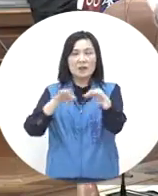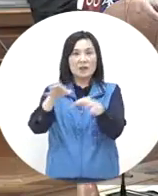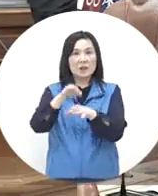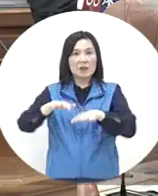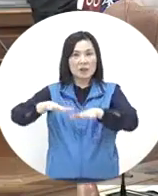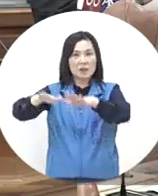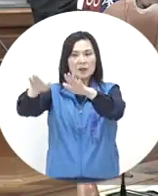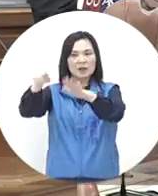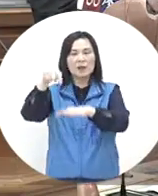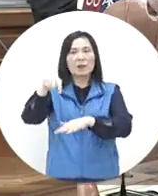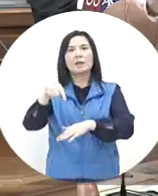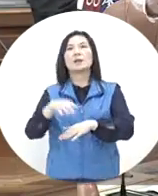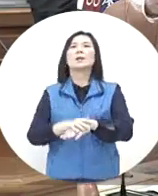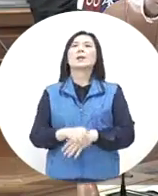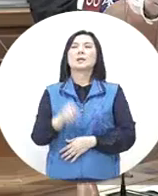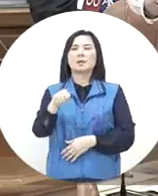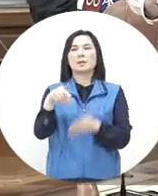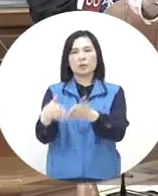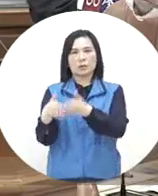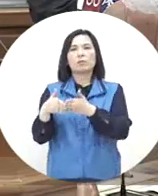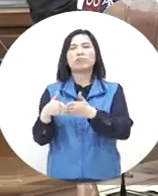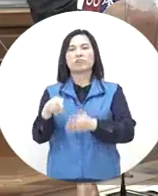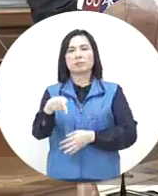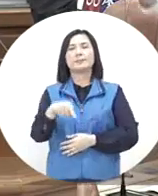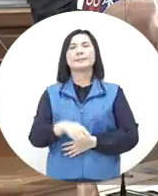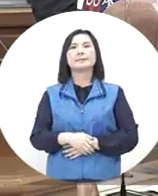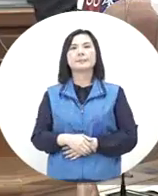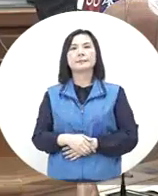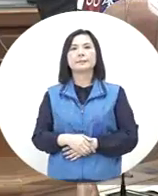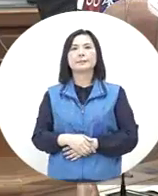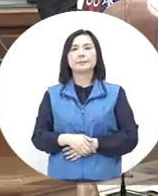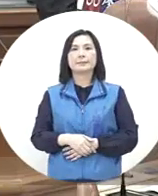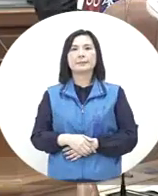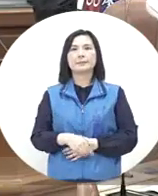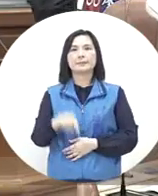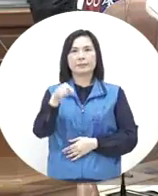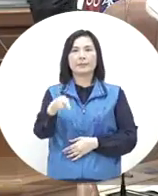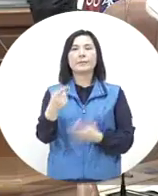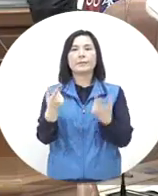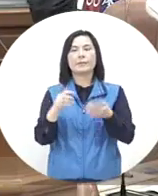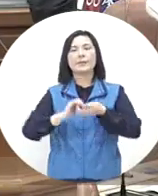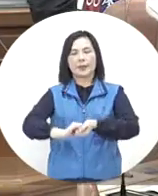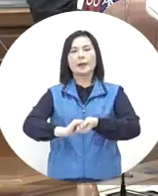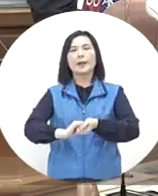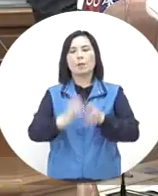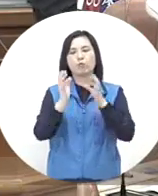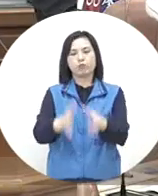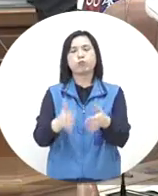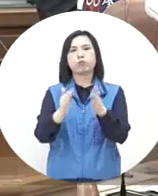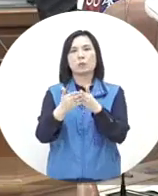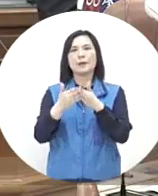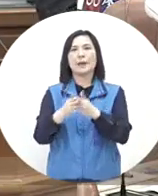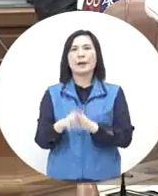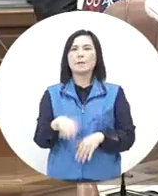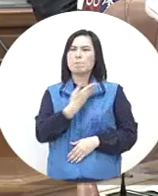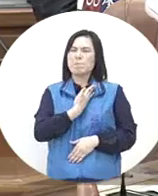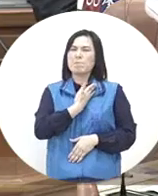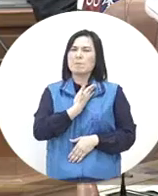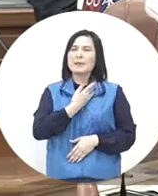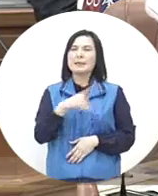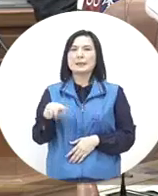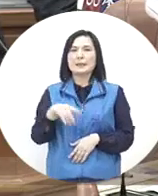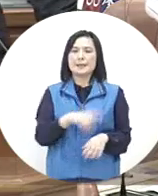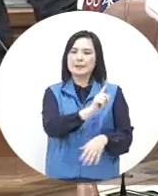才是看不到最重要的效益啦哈。所以这个线咱一定爱去，这个时阵咱较巴结，但咱会当省的爱省